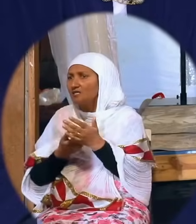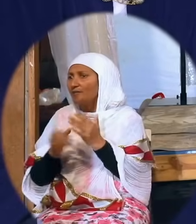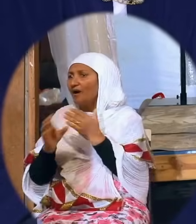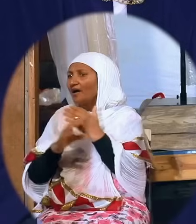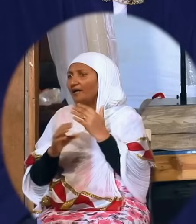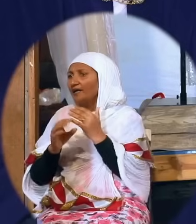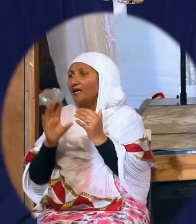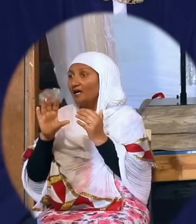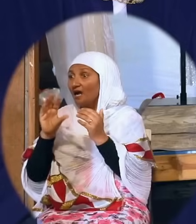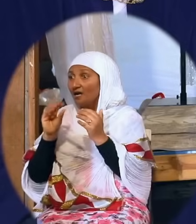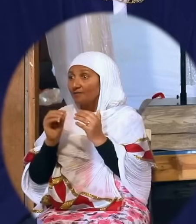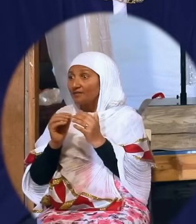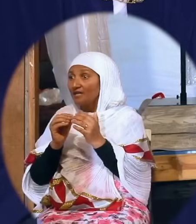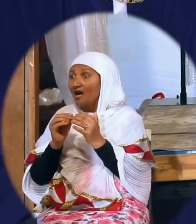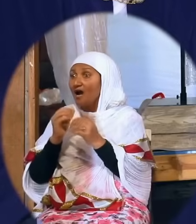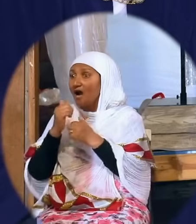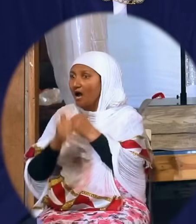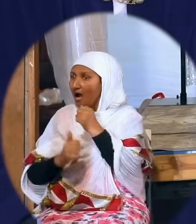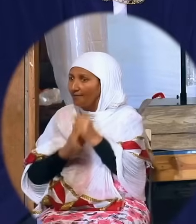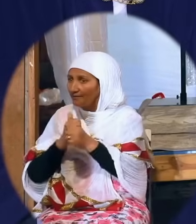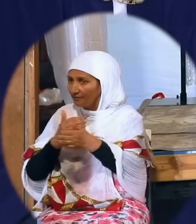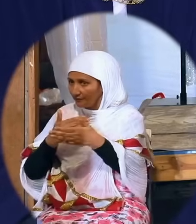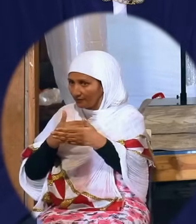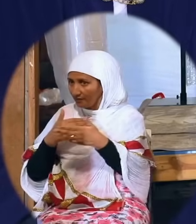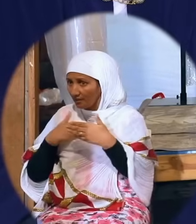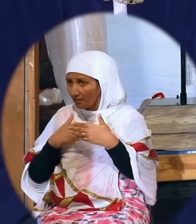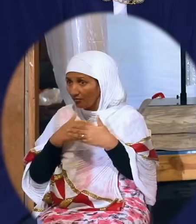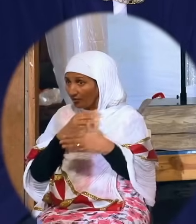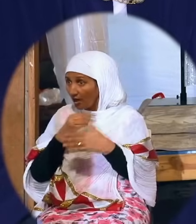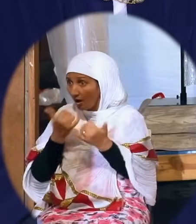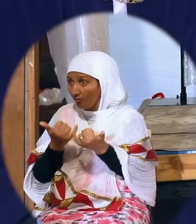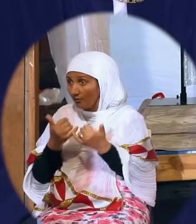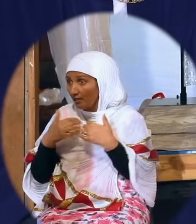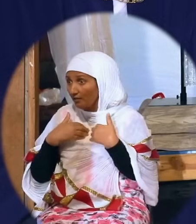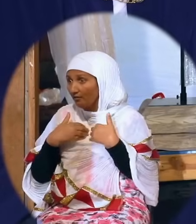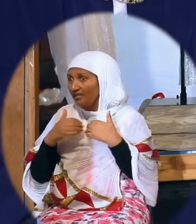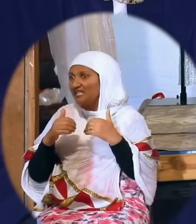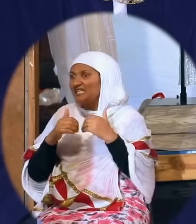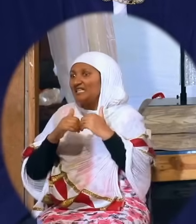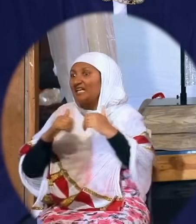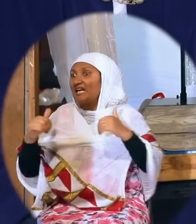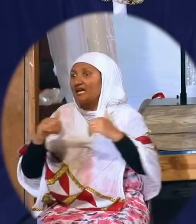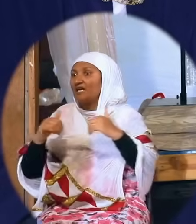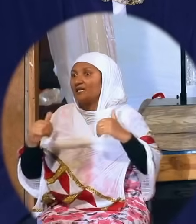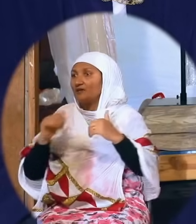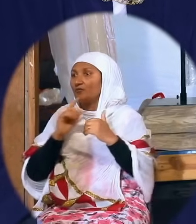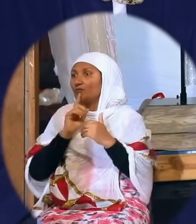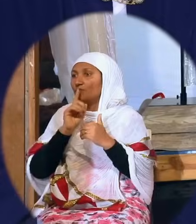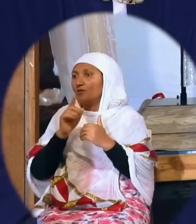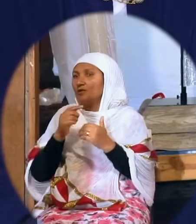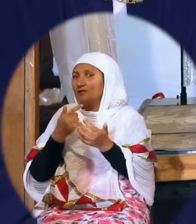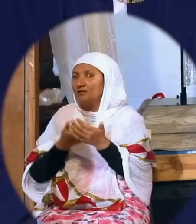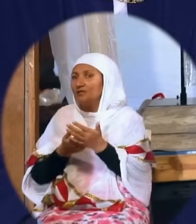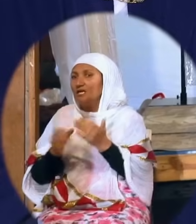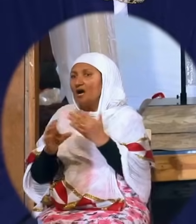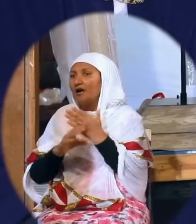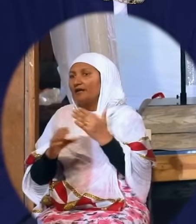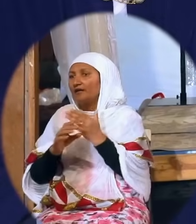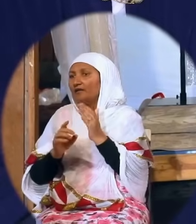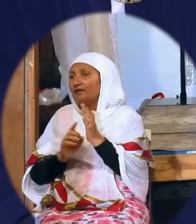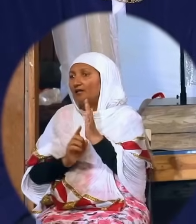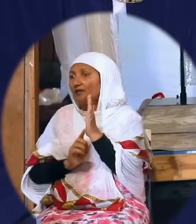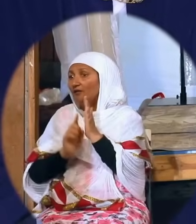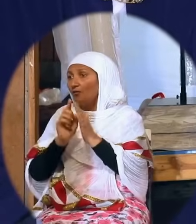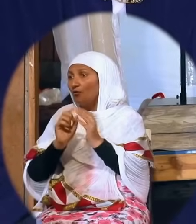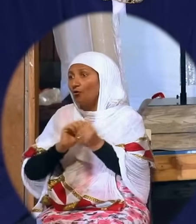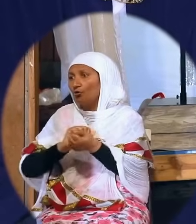በፊት የነበረው የልጅ አስተዳደግና አሁን ያለው የሰማይና የምድር ያህል የተራራቀ ይሄን ግልጽ ነው። እዚህ ሀገር ያደገው ቢያንስ ከለውጡ ጋር